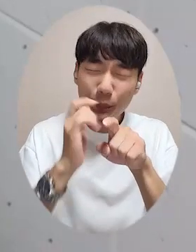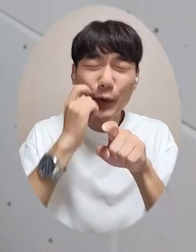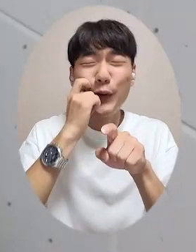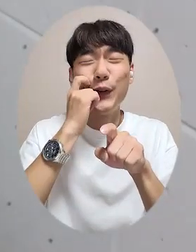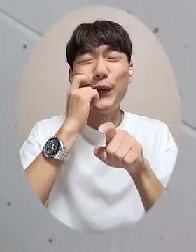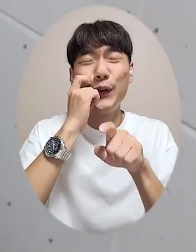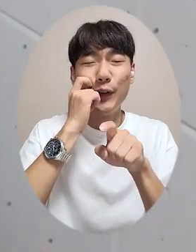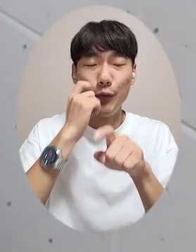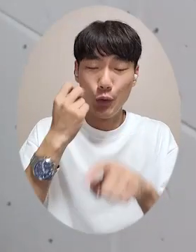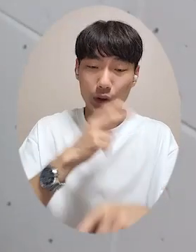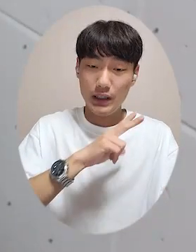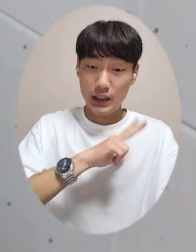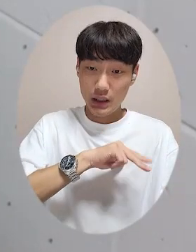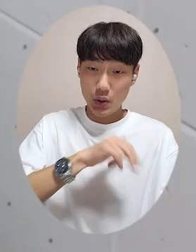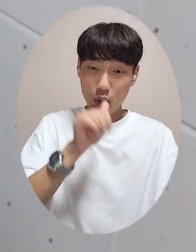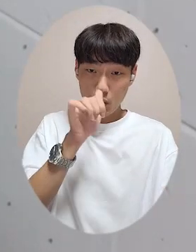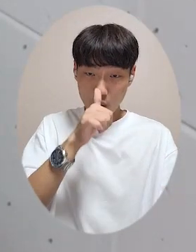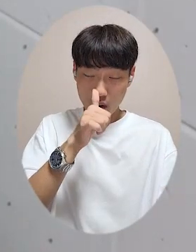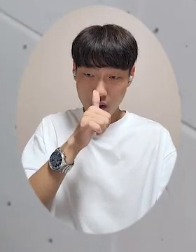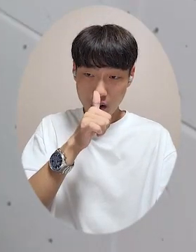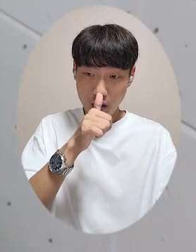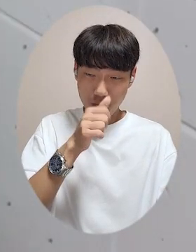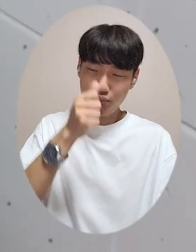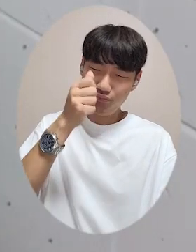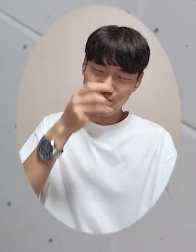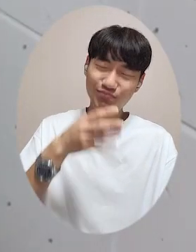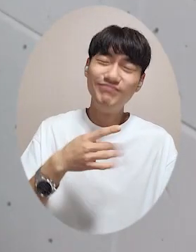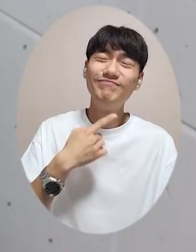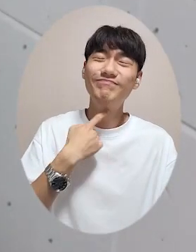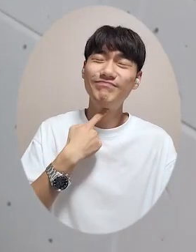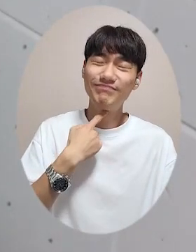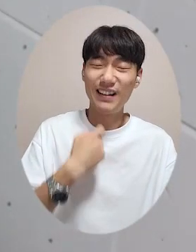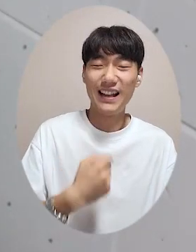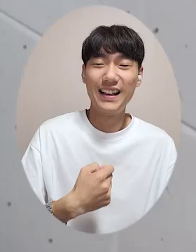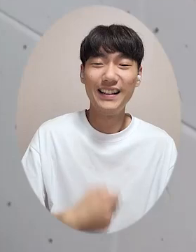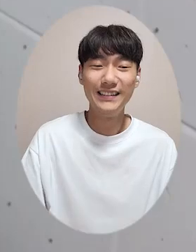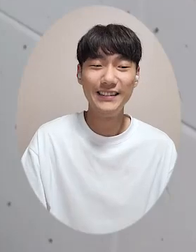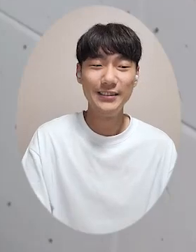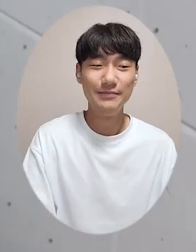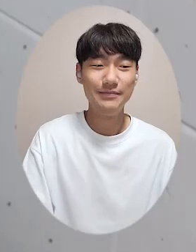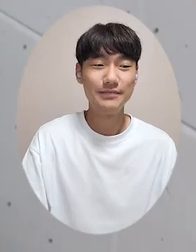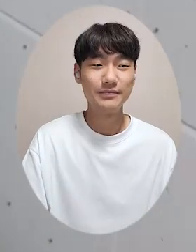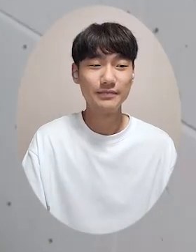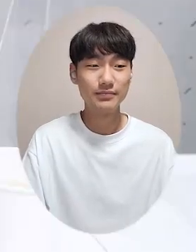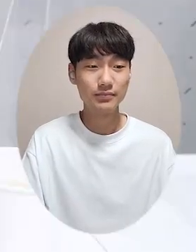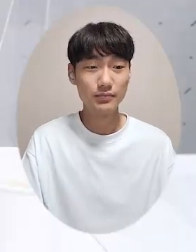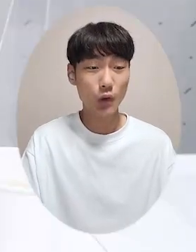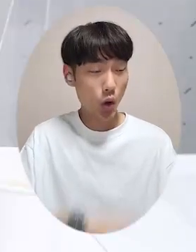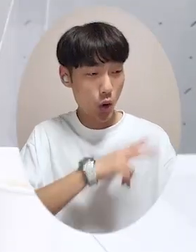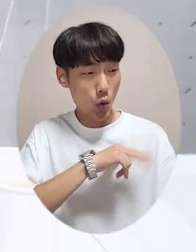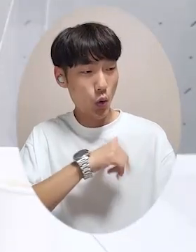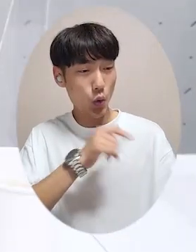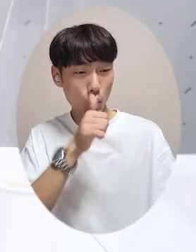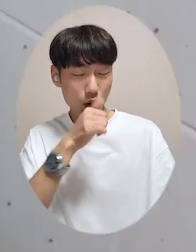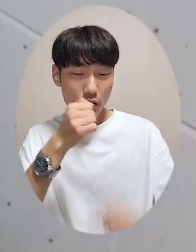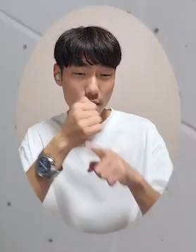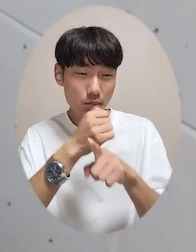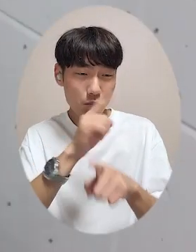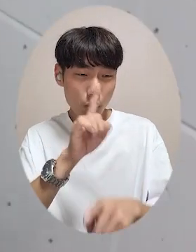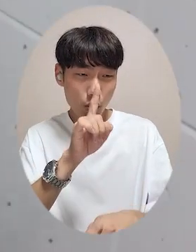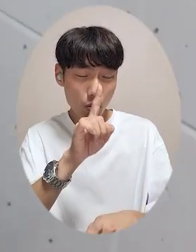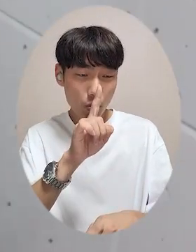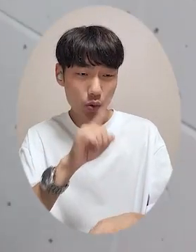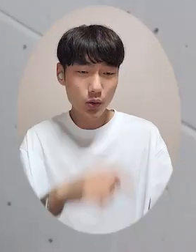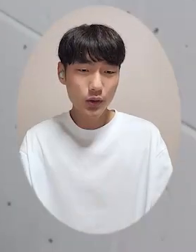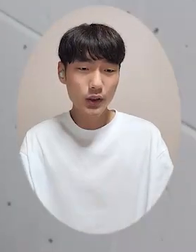들어가봤고요. 그리고 이회 통역도 많이는 아니지만 이회 통역도 몇 번 했었습니다. 이회 통역이 뭐예요? 이제